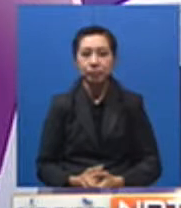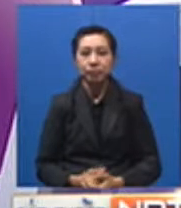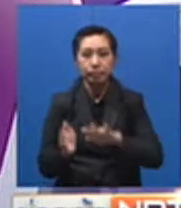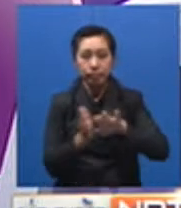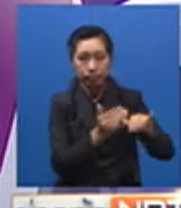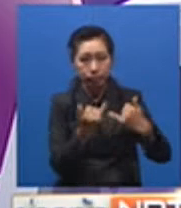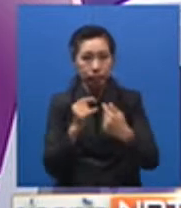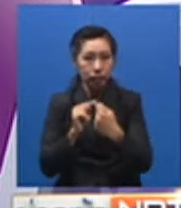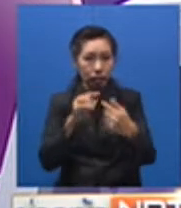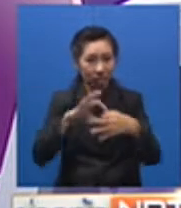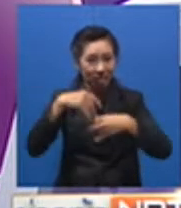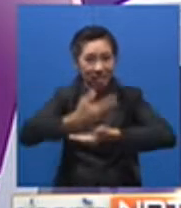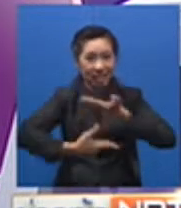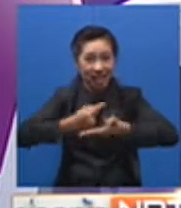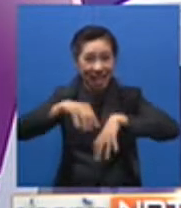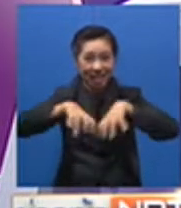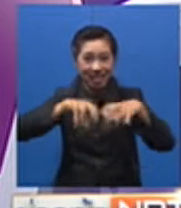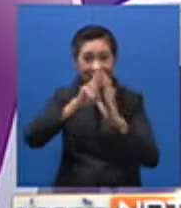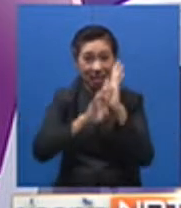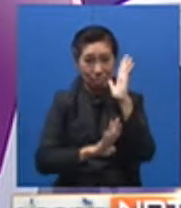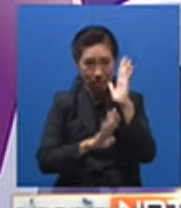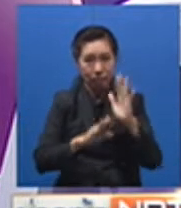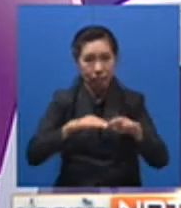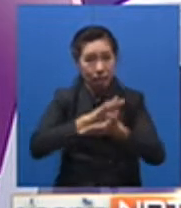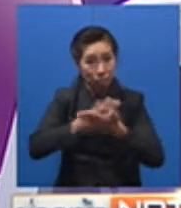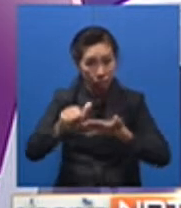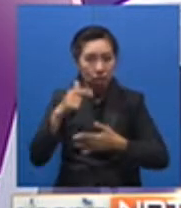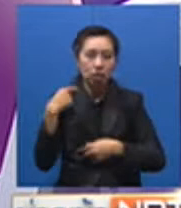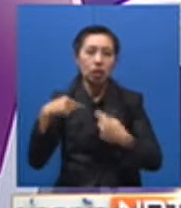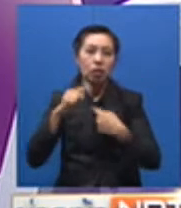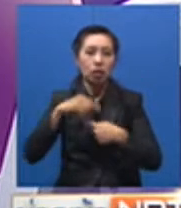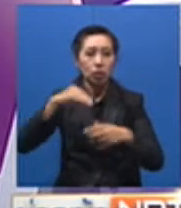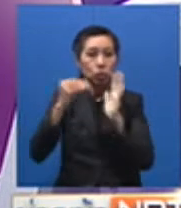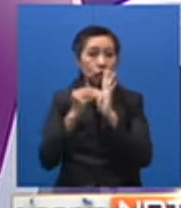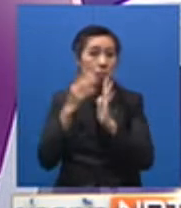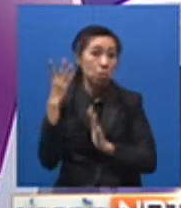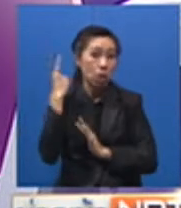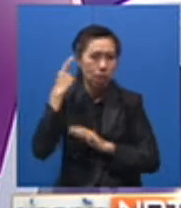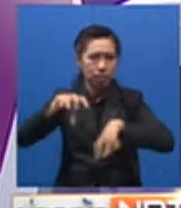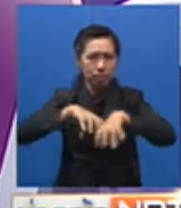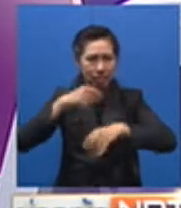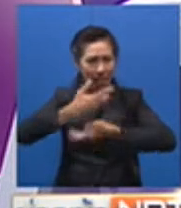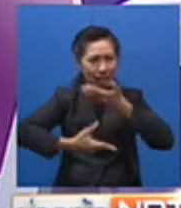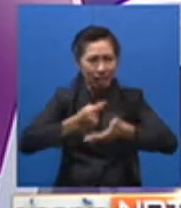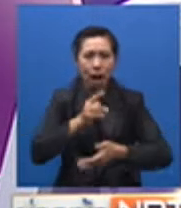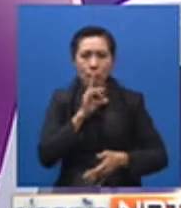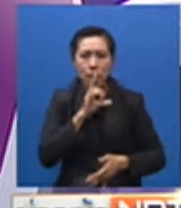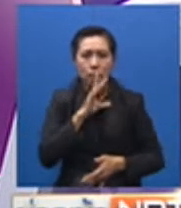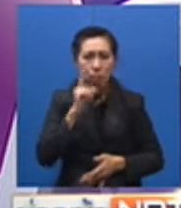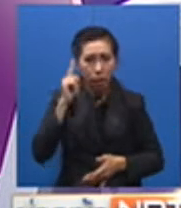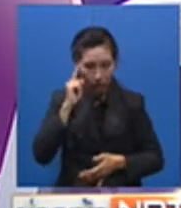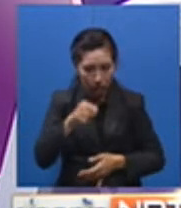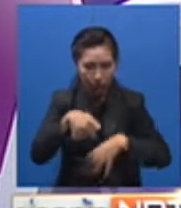มาดูเรื่องของการจัดระเบียบตลาดกันบ้างค่ะกรุงเทพมหานครจัดระเบียบตลาดโบ๊เบ๊วันแรกไปเมื่อวานนี้นะคะโดยมีการแบ่งขาย2